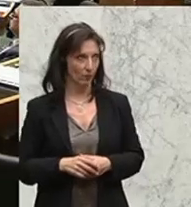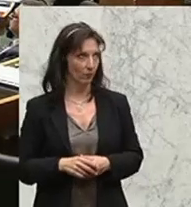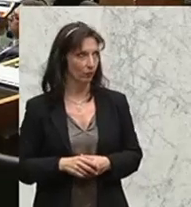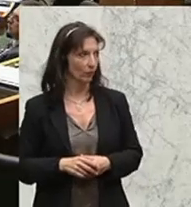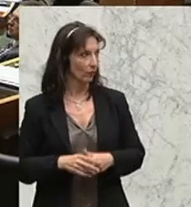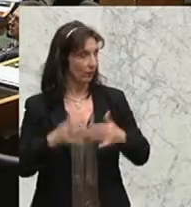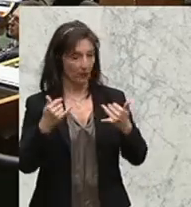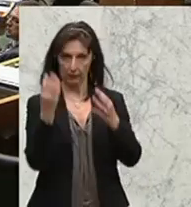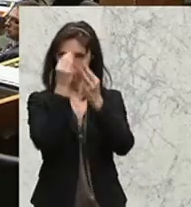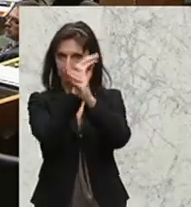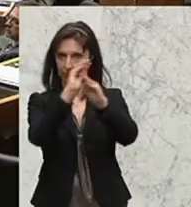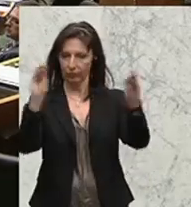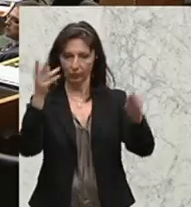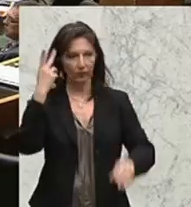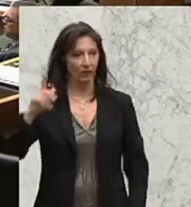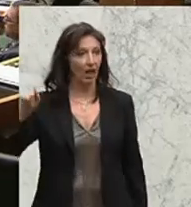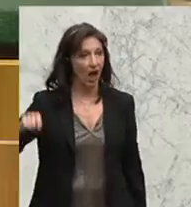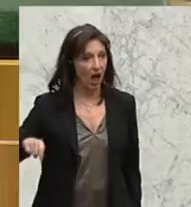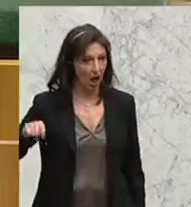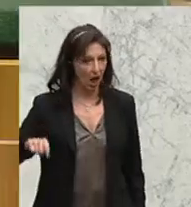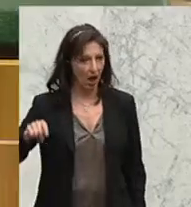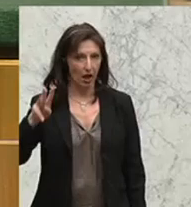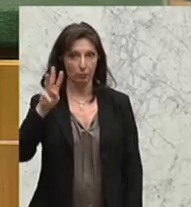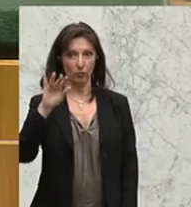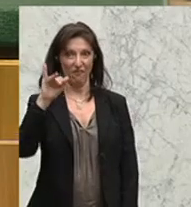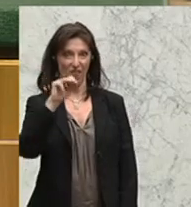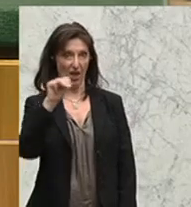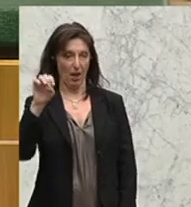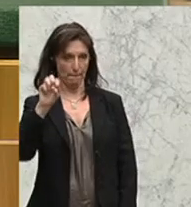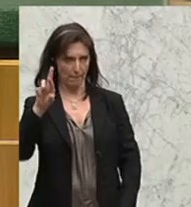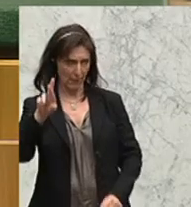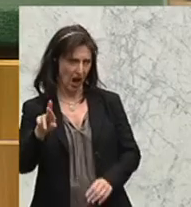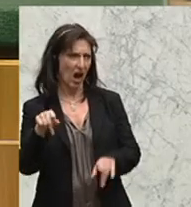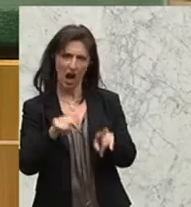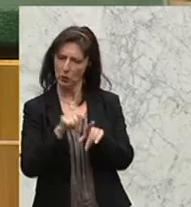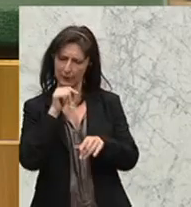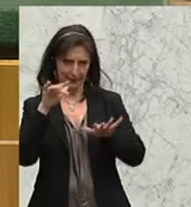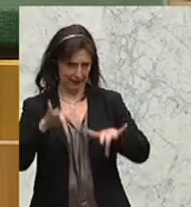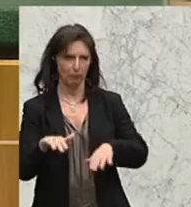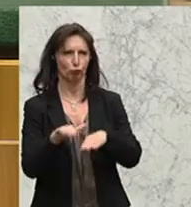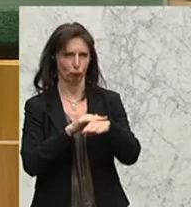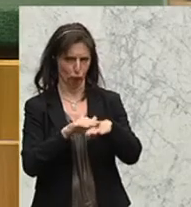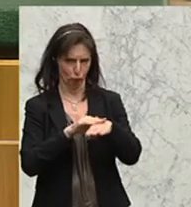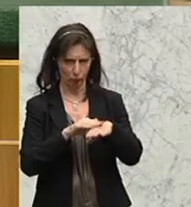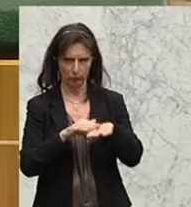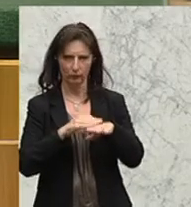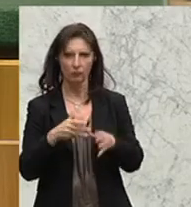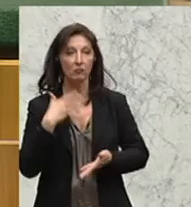Ich gebe weiters bekannt, dass der Herr Abgeordnete Rainer Wimmer entschuldigt ist. Hinsichtlich der